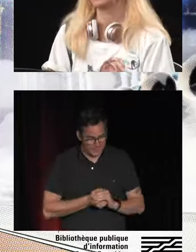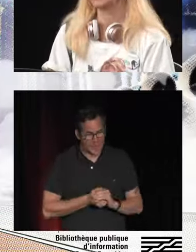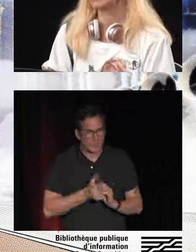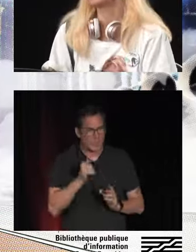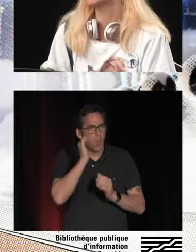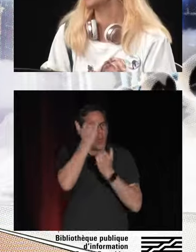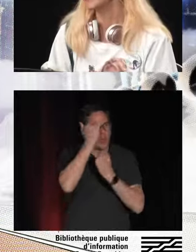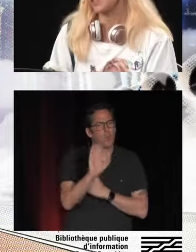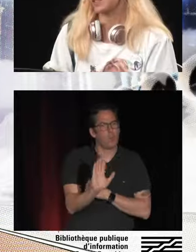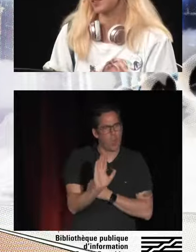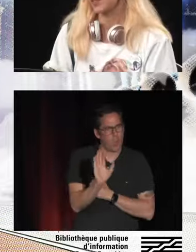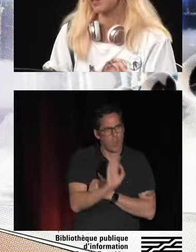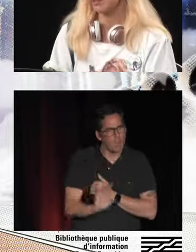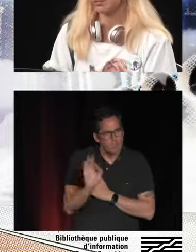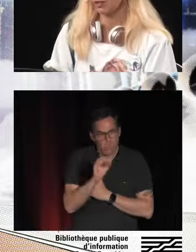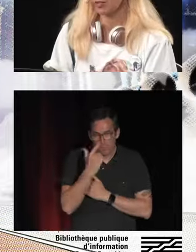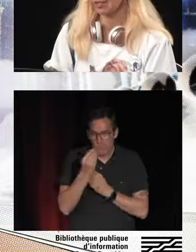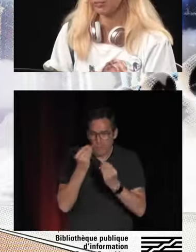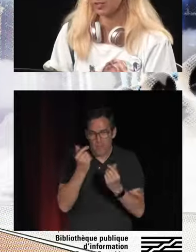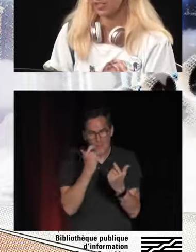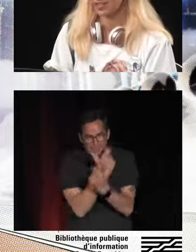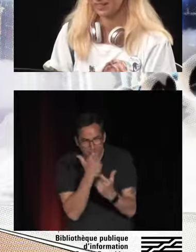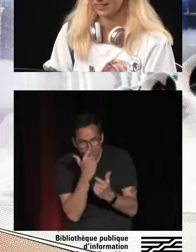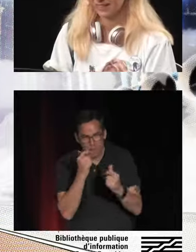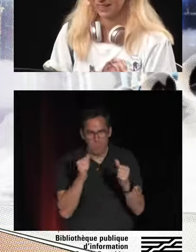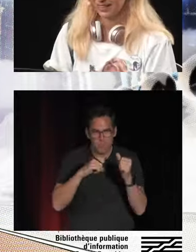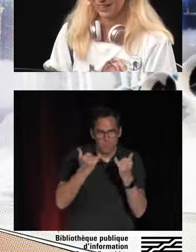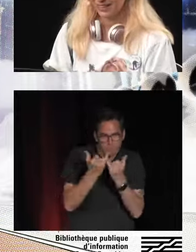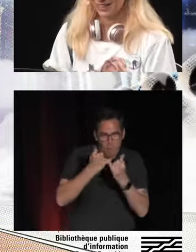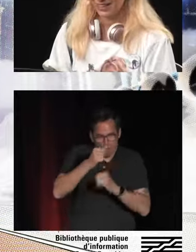Non, je regarde pas. Si vous vous amusez, alors ça me va. En vrai, j'ai...